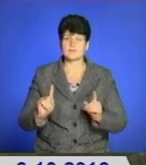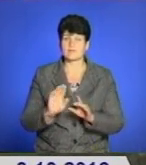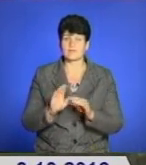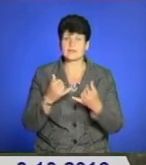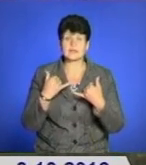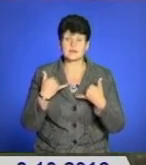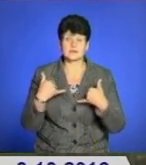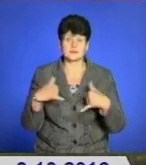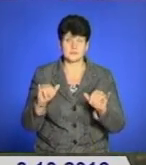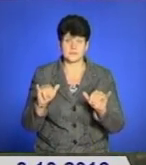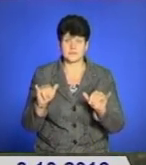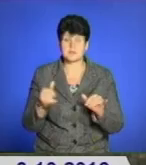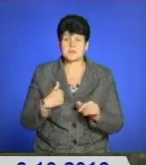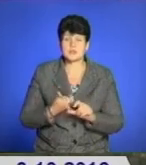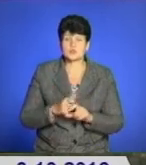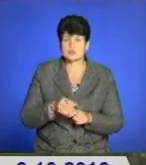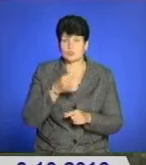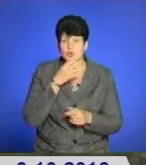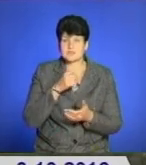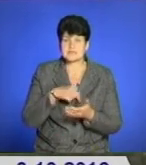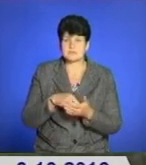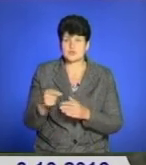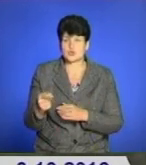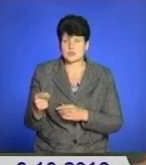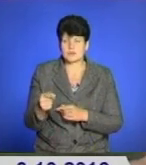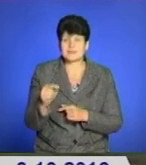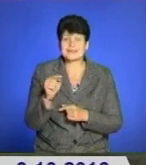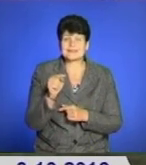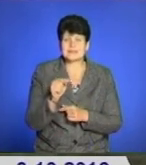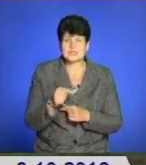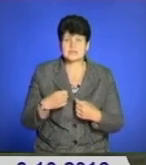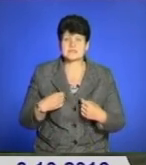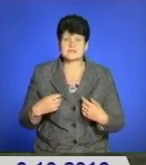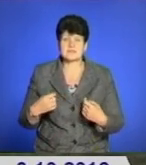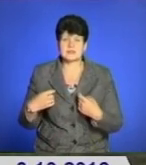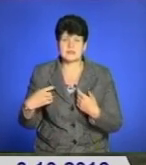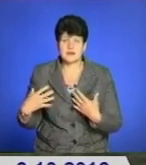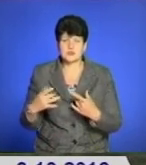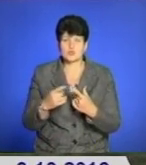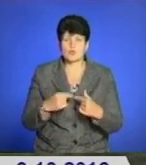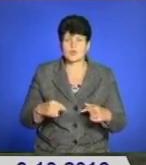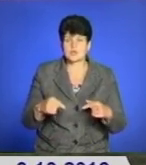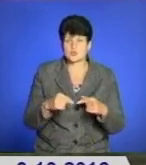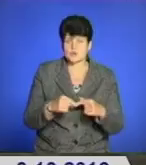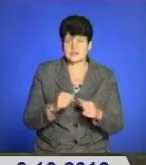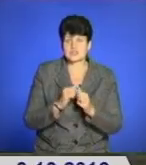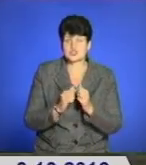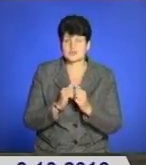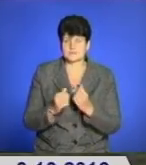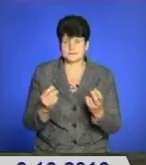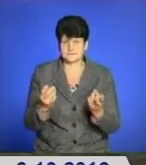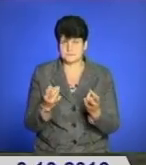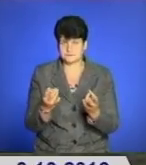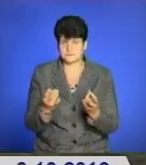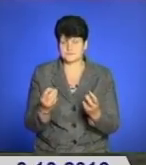Неповторно, скажемо. Мені дуже подобається місто Тернопіль і такі свята, щоб організовувались частіше